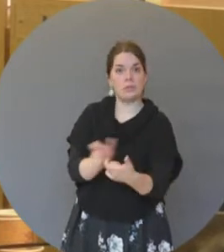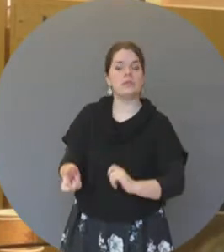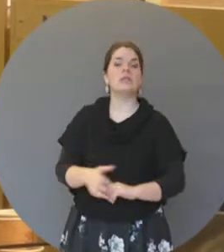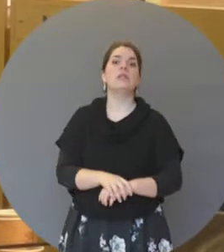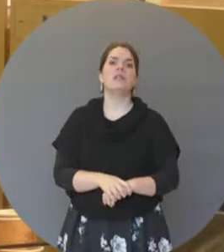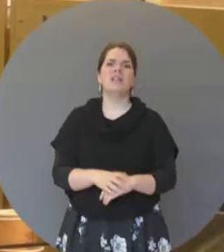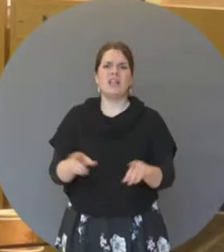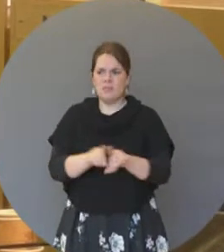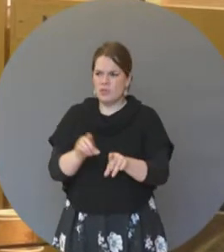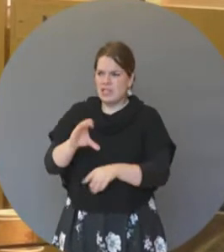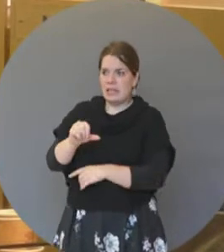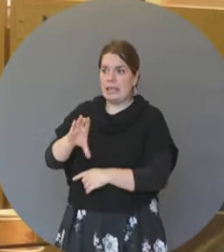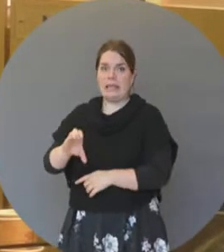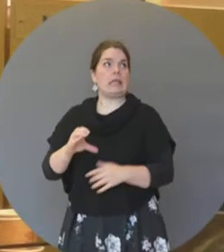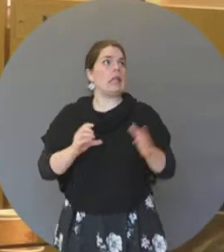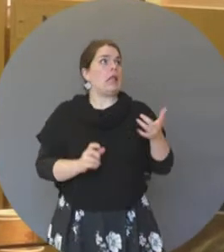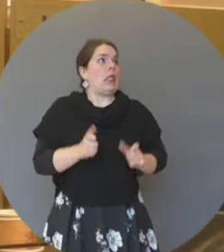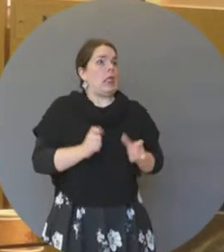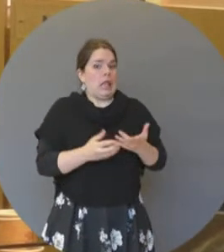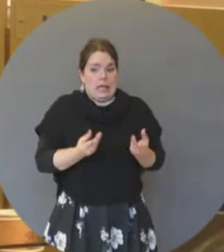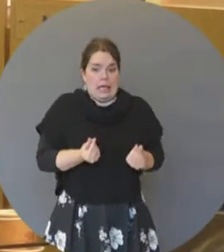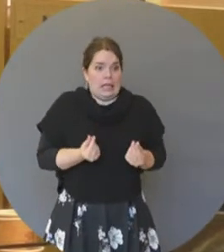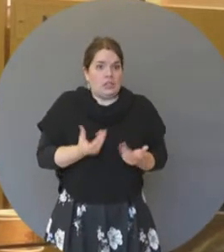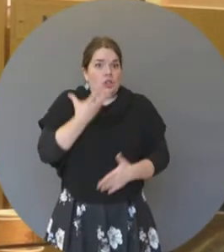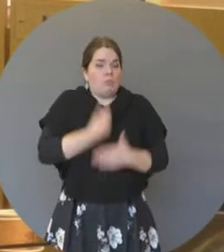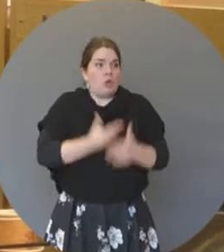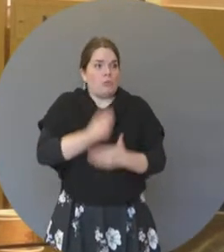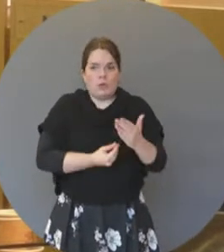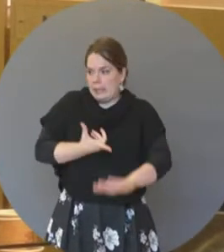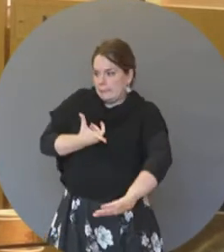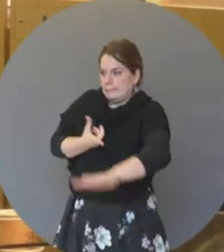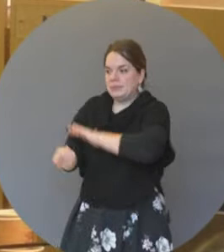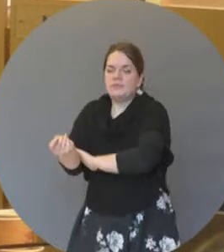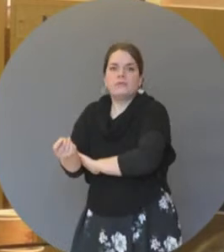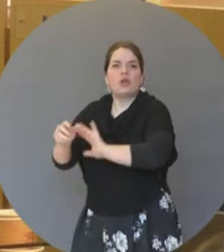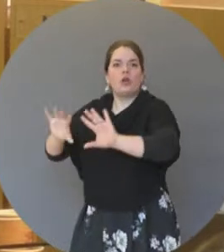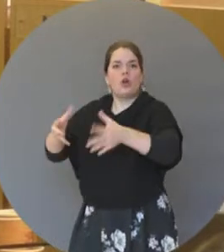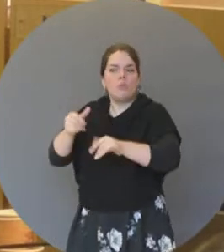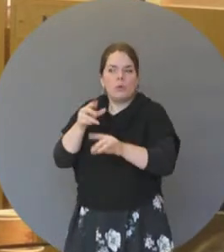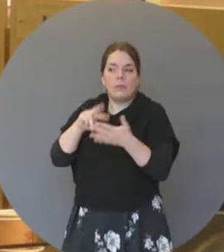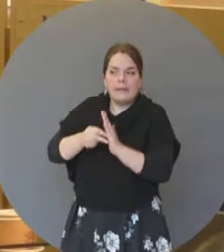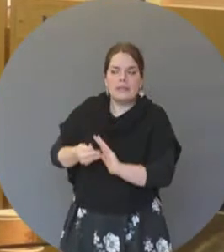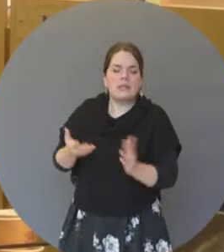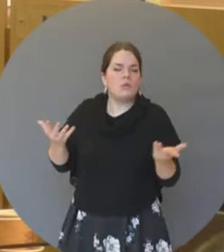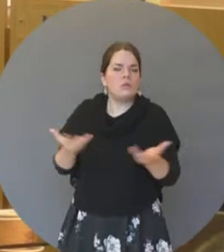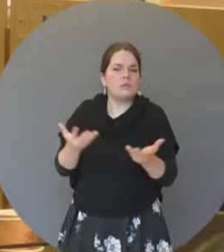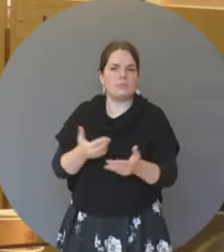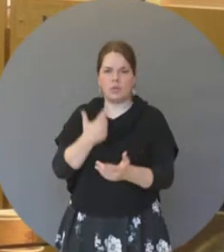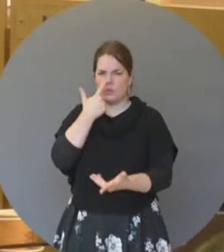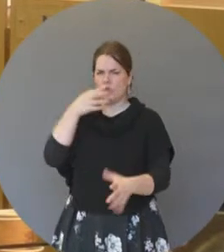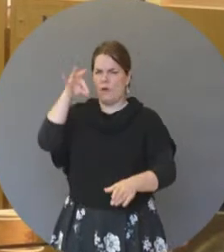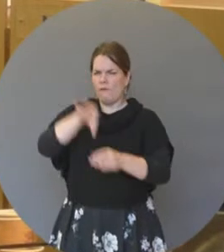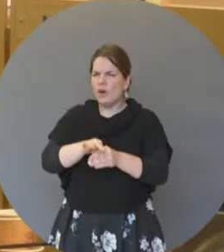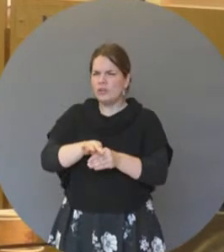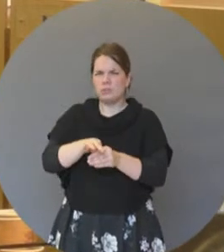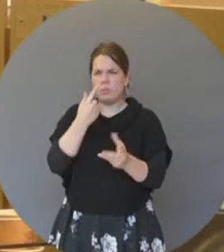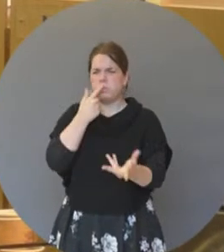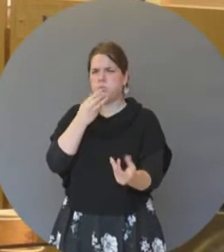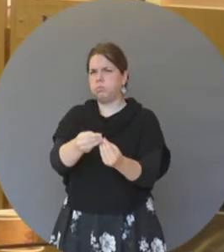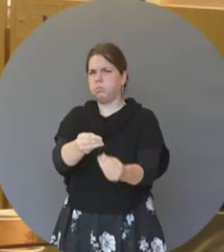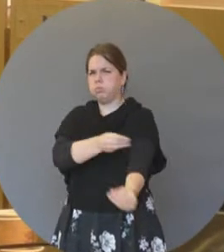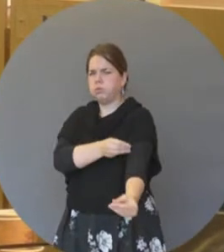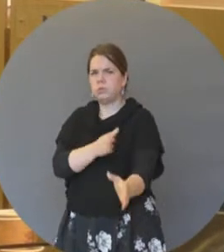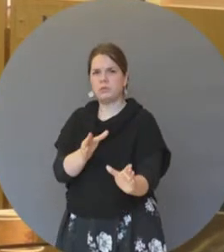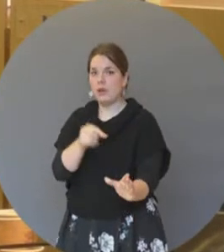qui sont aujourd'hui en difficulté donc nous pensons que ce vote est prématuré et qui nous semble urgent d'attendre